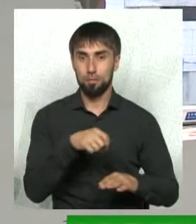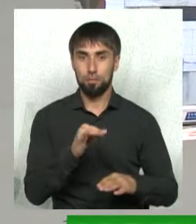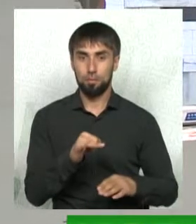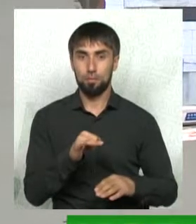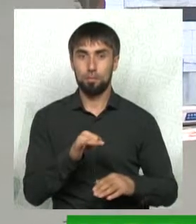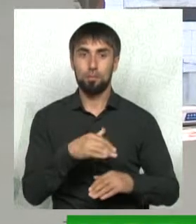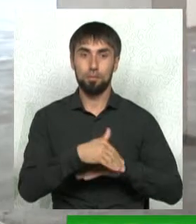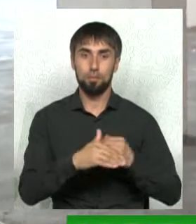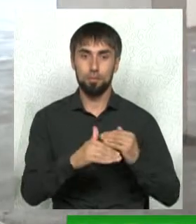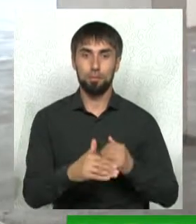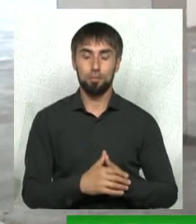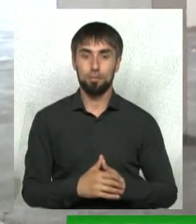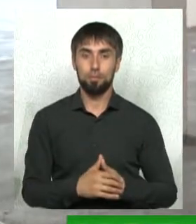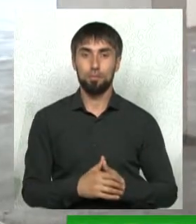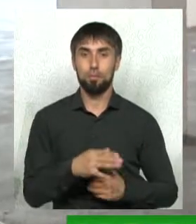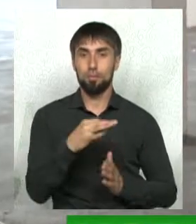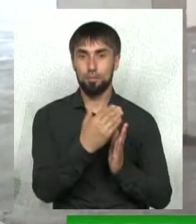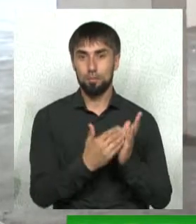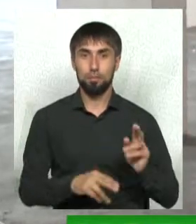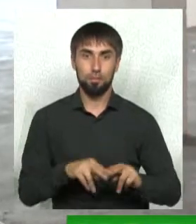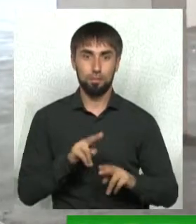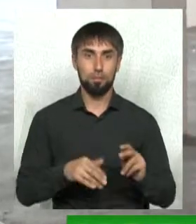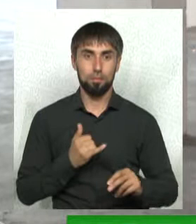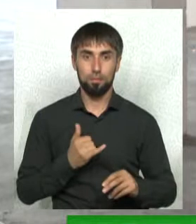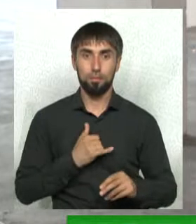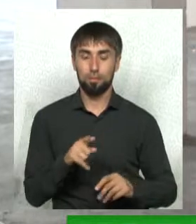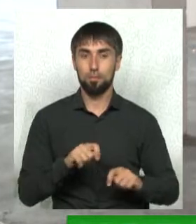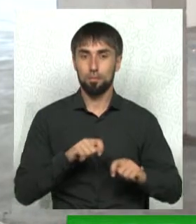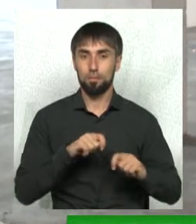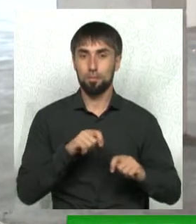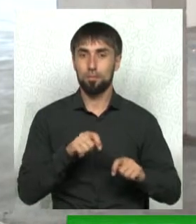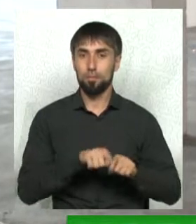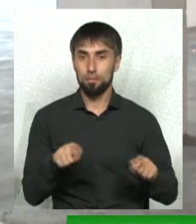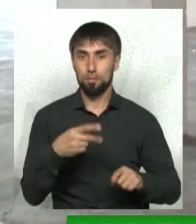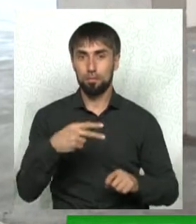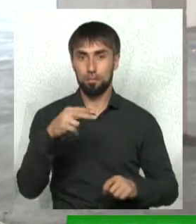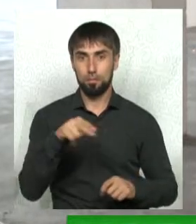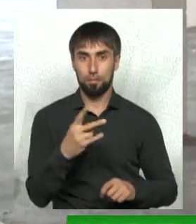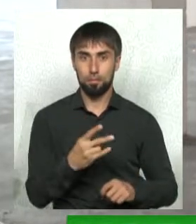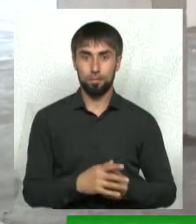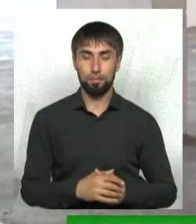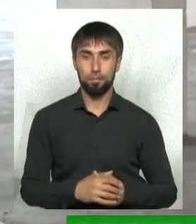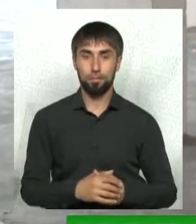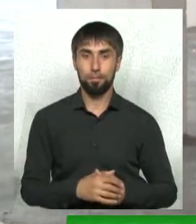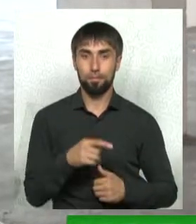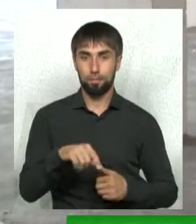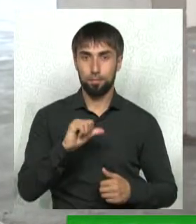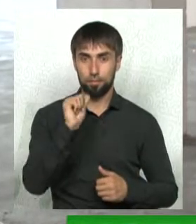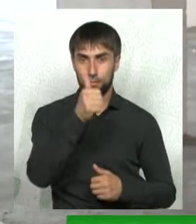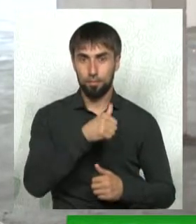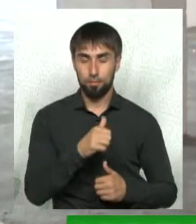обустраивают территорию. По графику строительства у нас срок сдачи объекта 20 декабря текущего